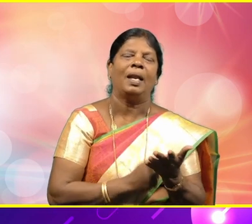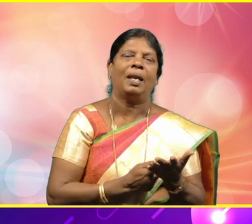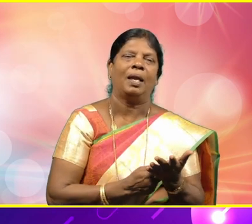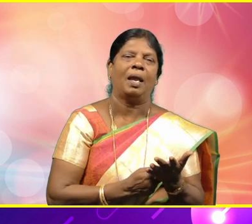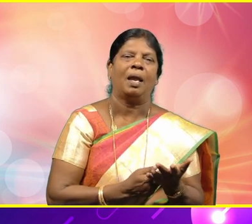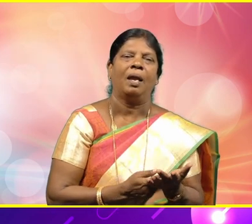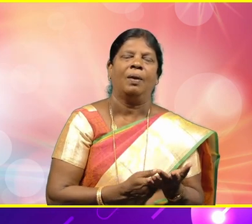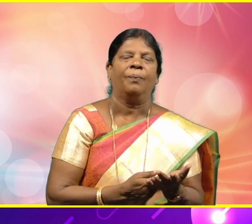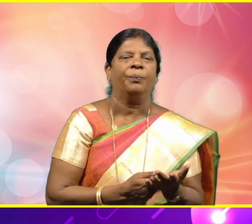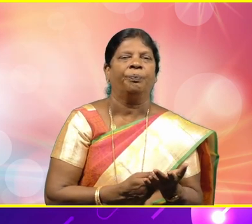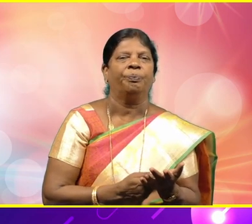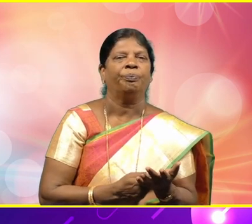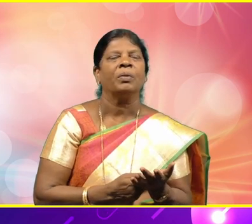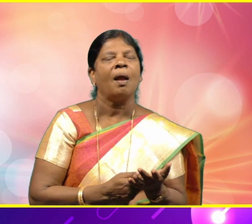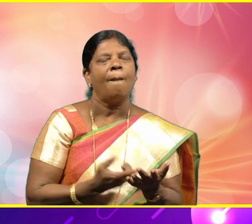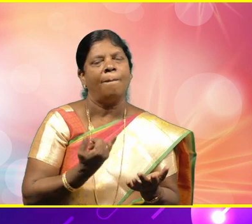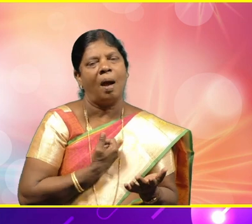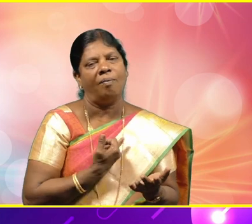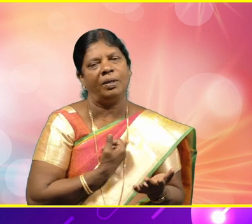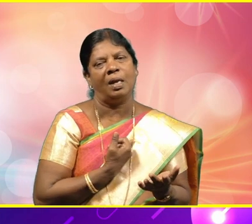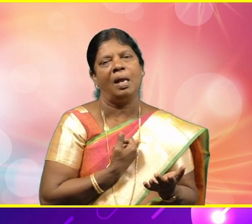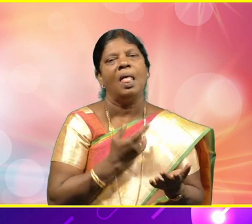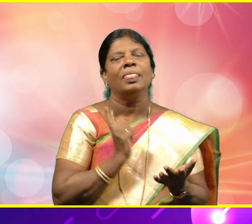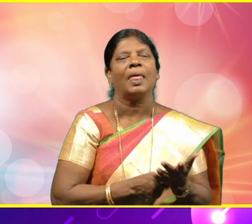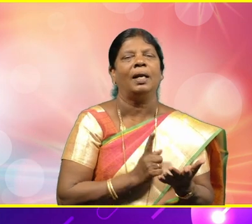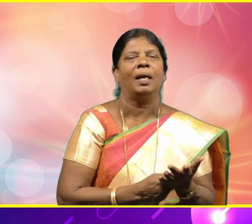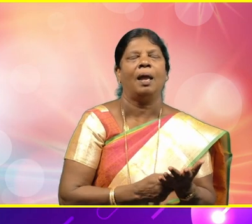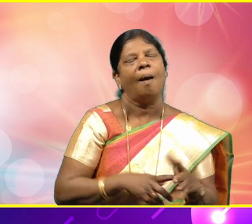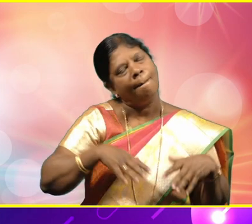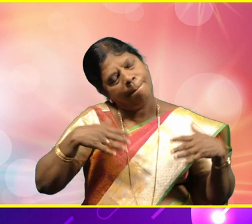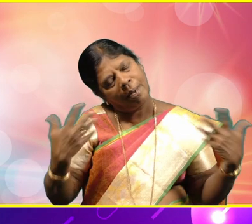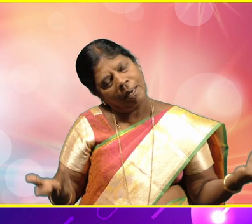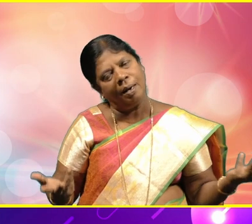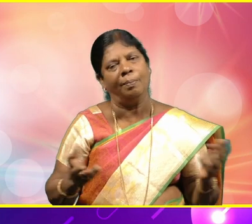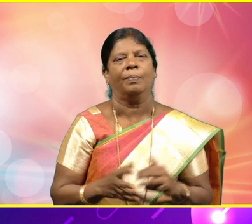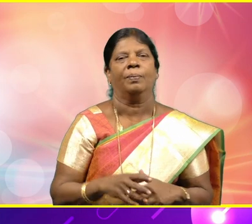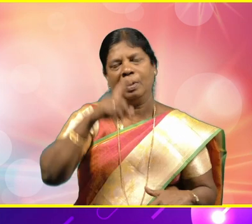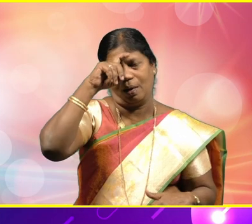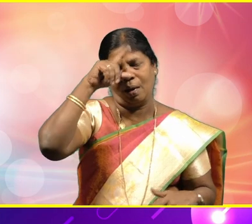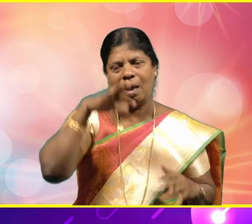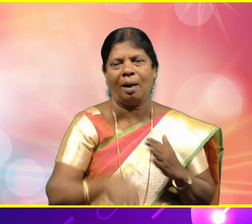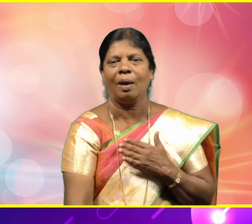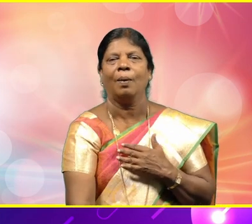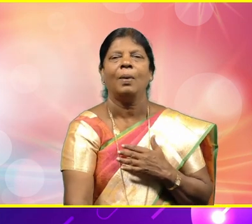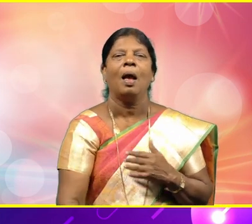தண்டனையை ஏற்று, அதாவது பாவத்தின் தண்டனை நரகம்,